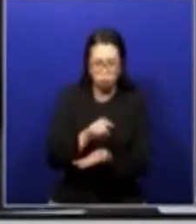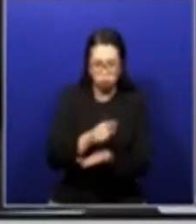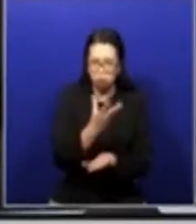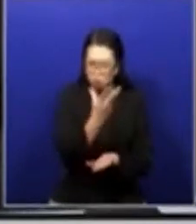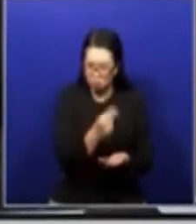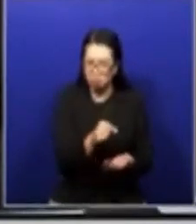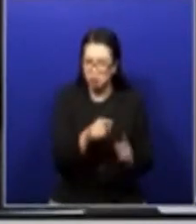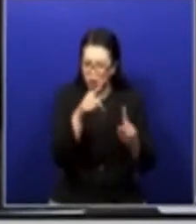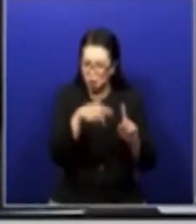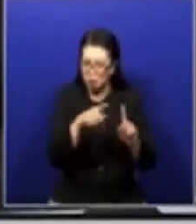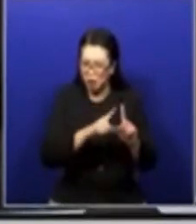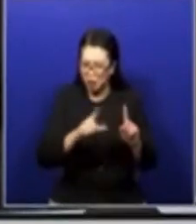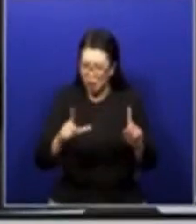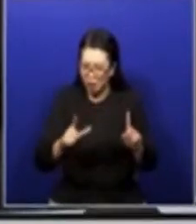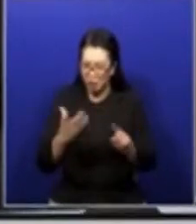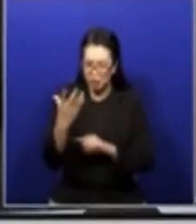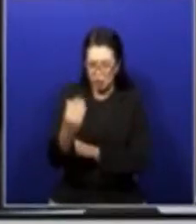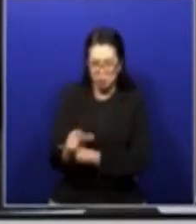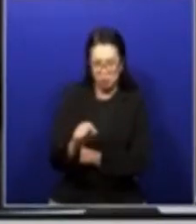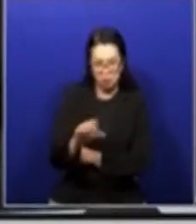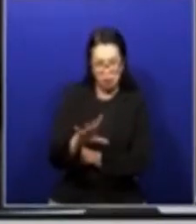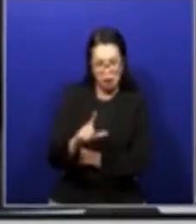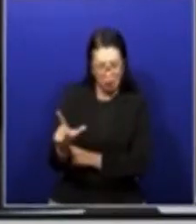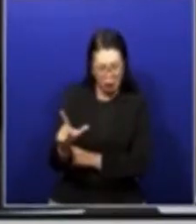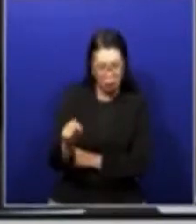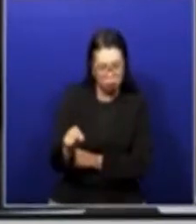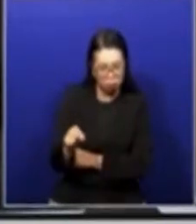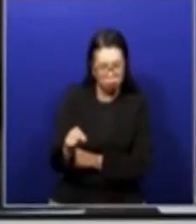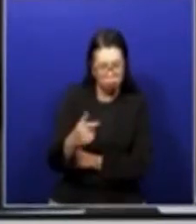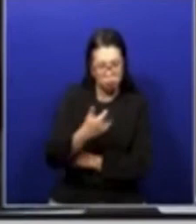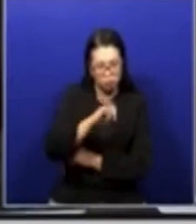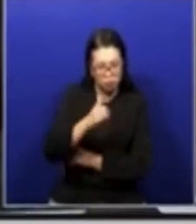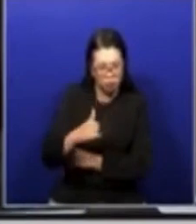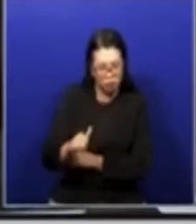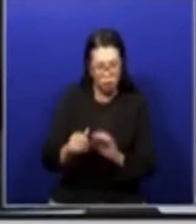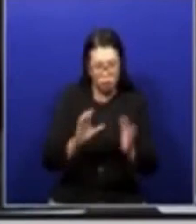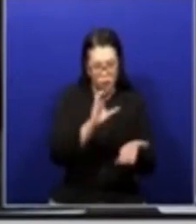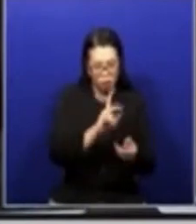มีบางหน่วยงานเหลือ25 ล้าน